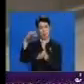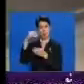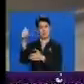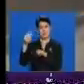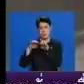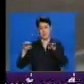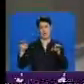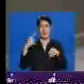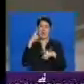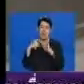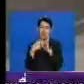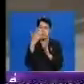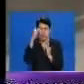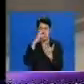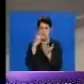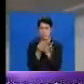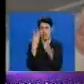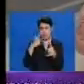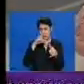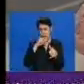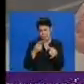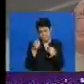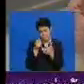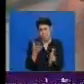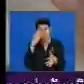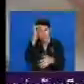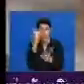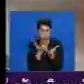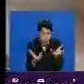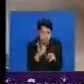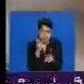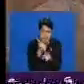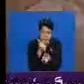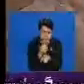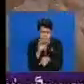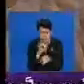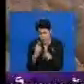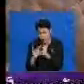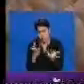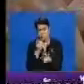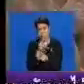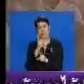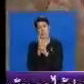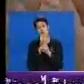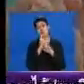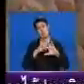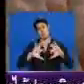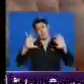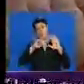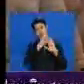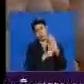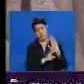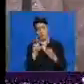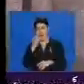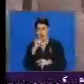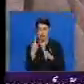สาเหตุหนึ่งค่ะที่ทำให้ไก่ไทยมีราคาแพงเนื่องจากต้นทุนวัตถุดิบอาหารสัตว์แพงขึ้นตามนโยบายของรัฐบาลทั้งการนำเข้